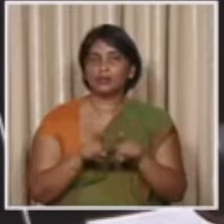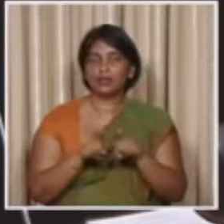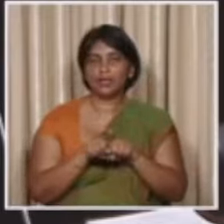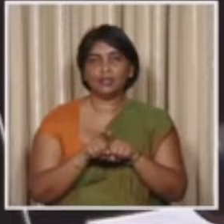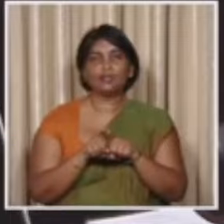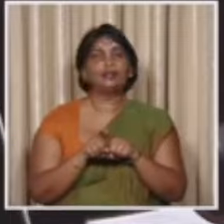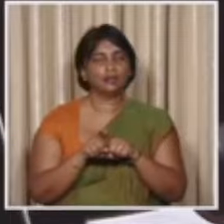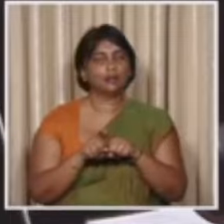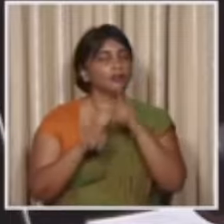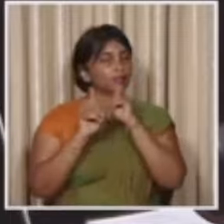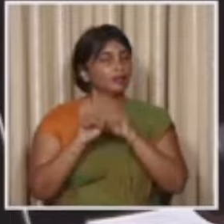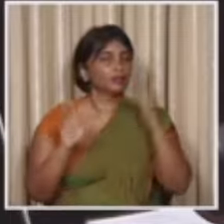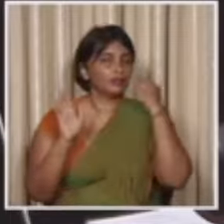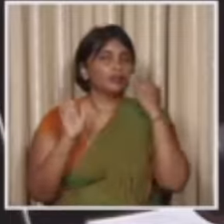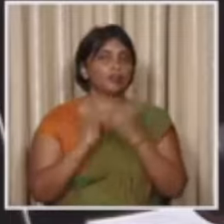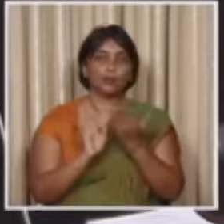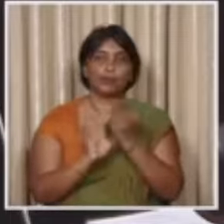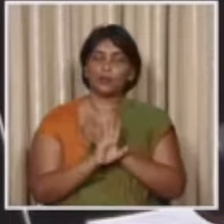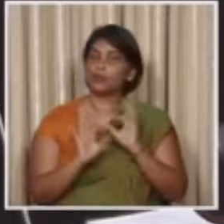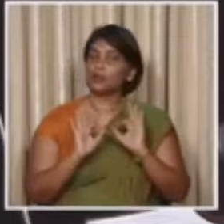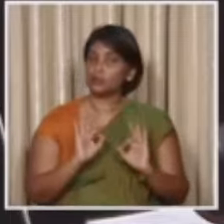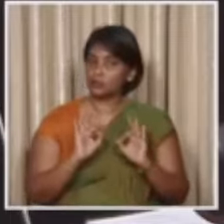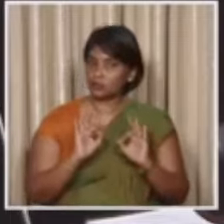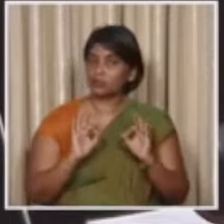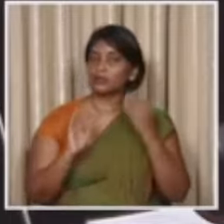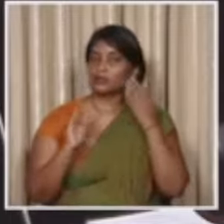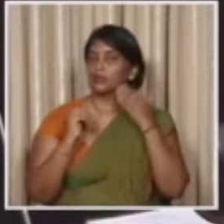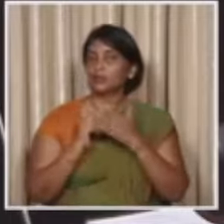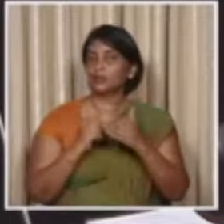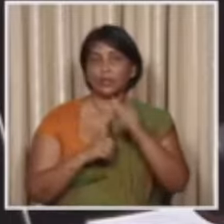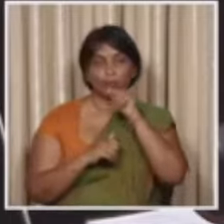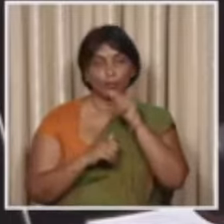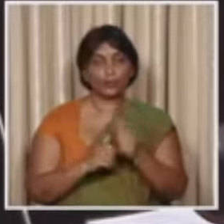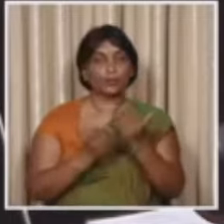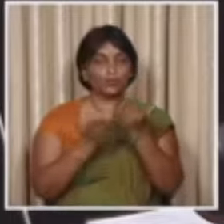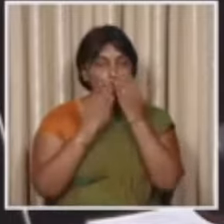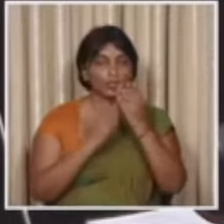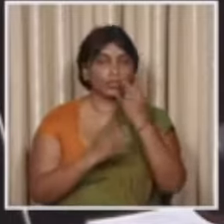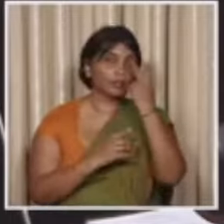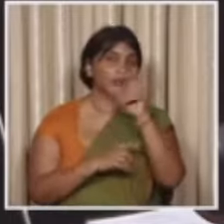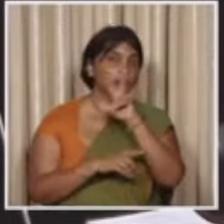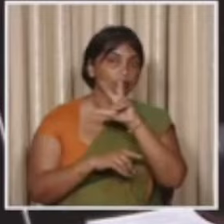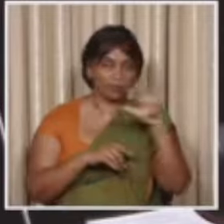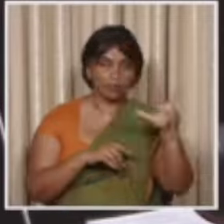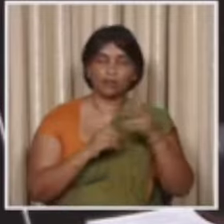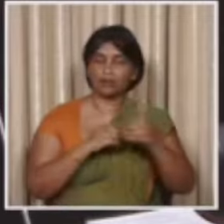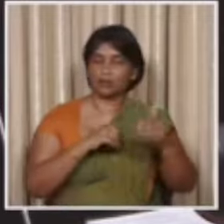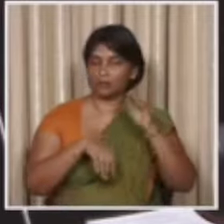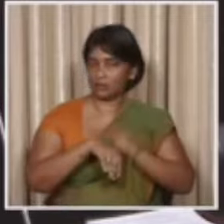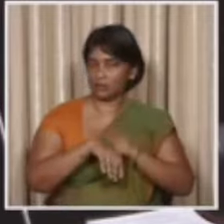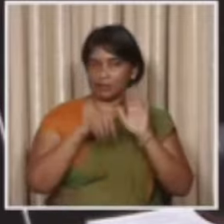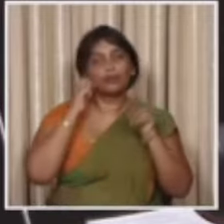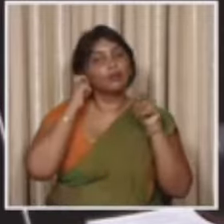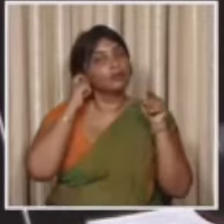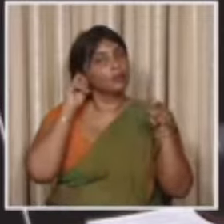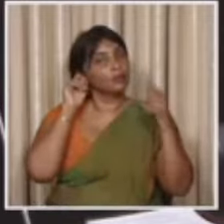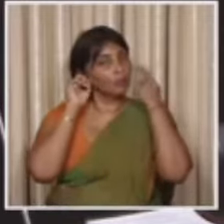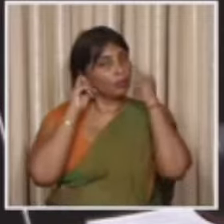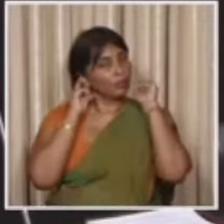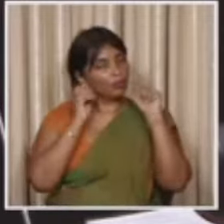සහ ඒ සඳහා කරන පෙරසූදානම් පිළිබඳ නිශ්චිත සාක්කි 2018 ඉඳන් මතු වුණා. ඒ